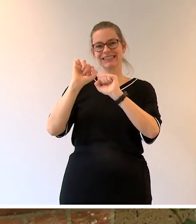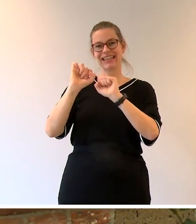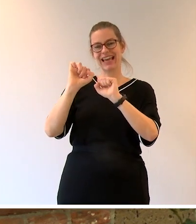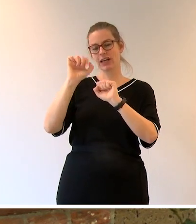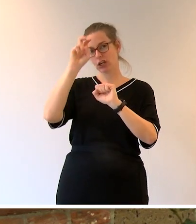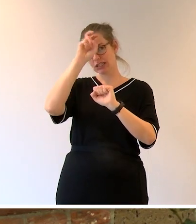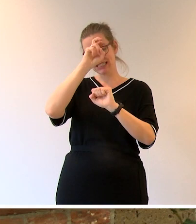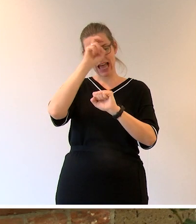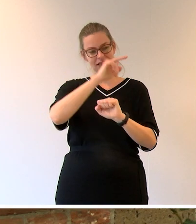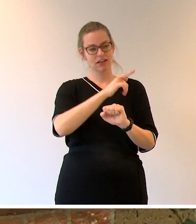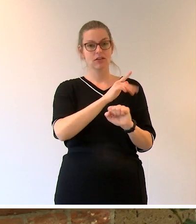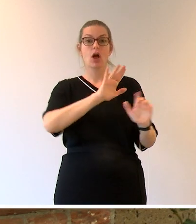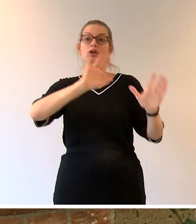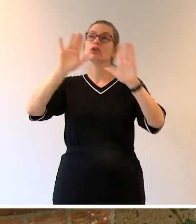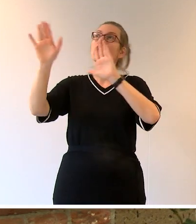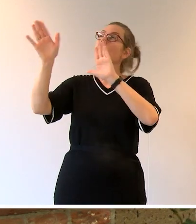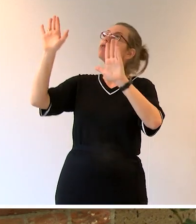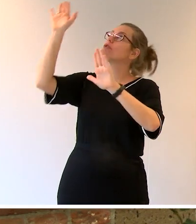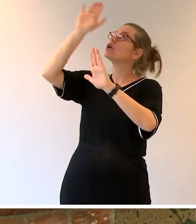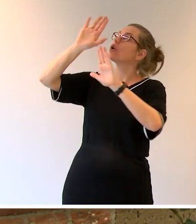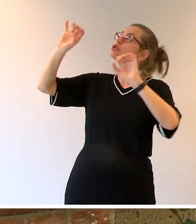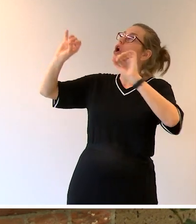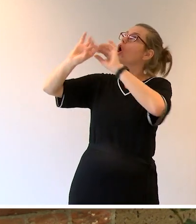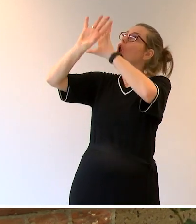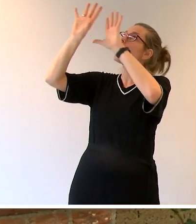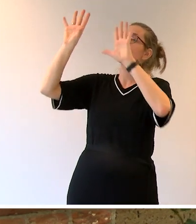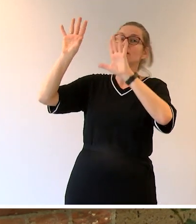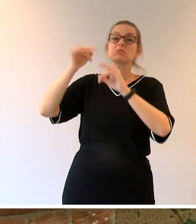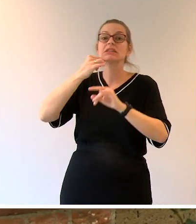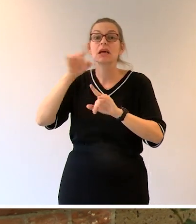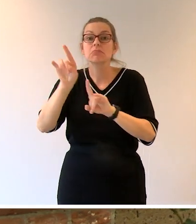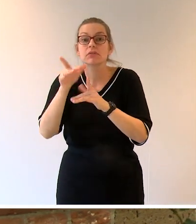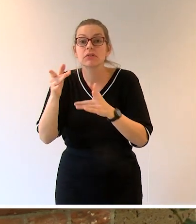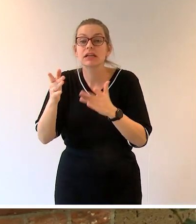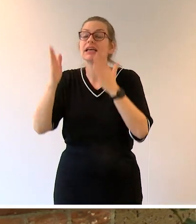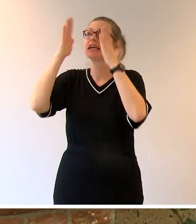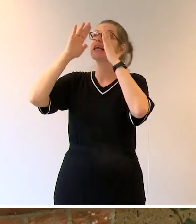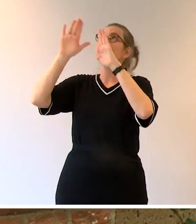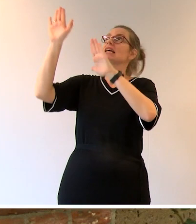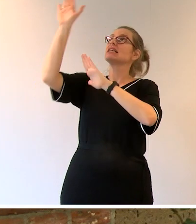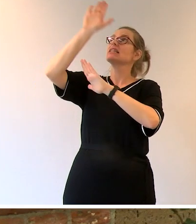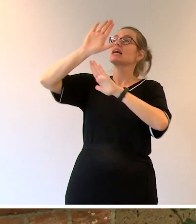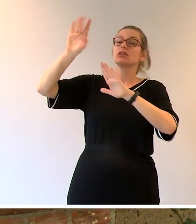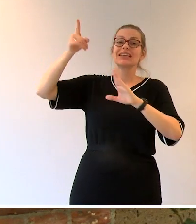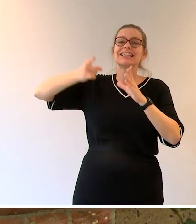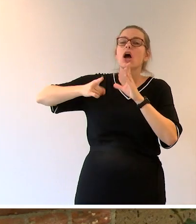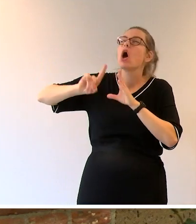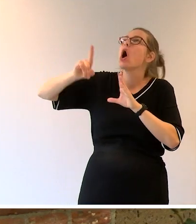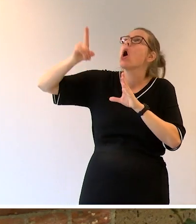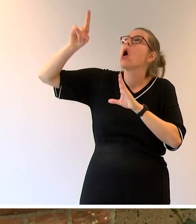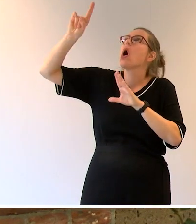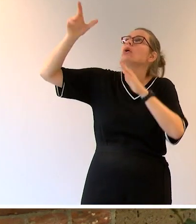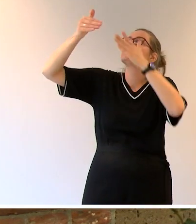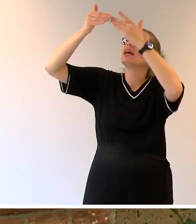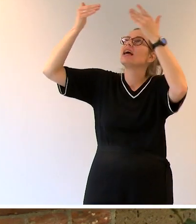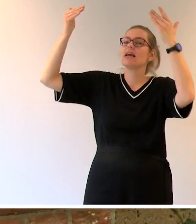Satan. Lof op Gods glorie. En wat zeggen ze? Ere zij God in de hoogste